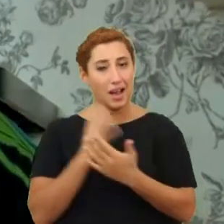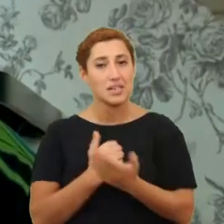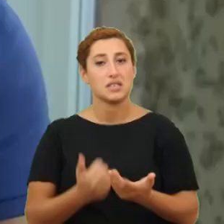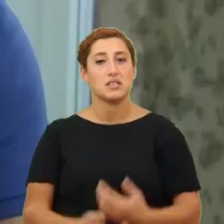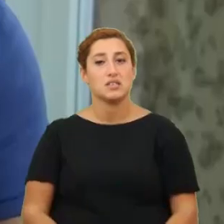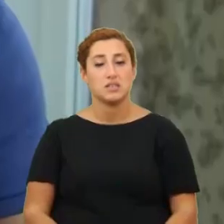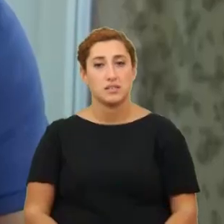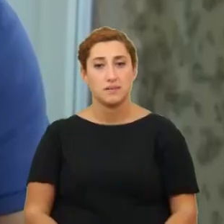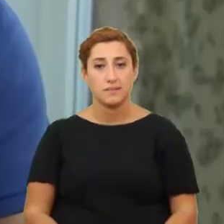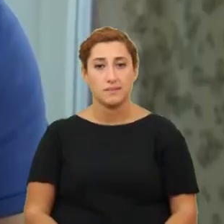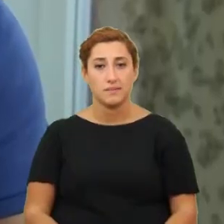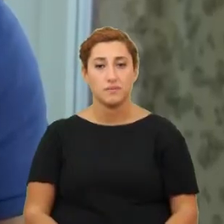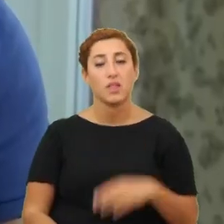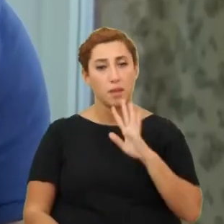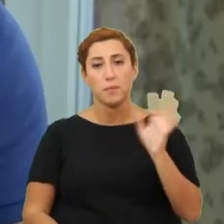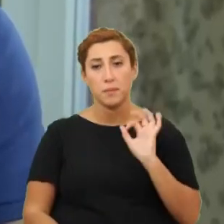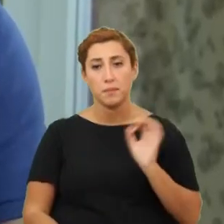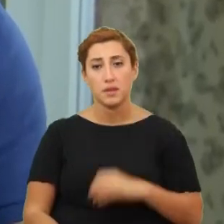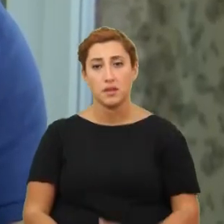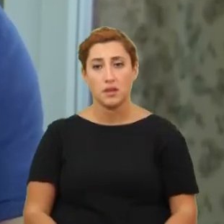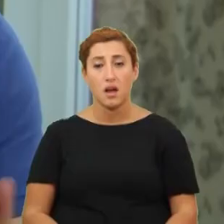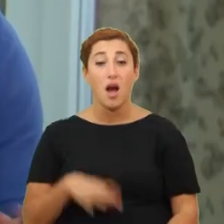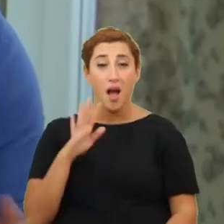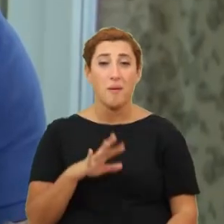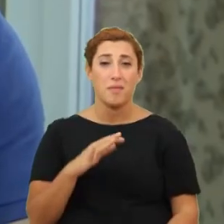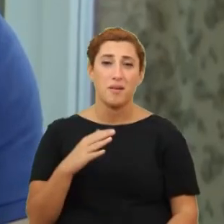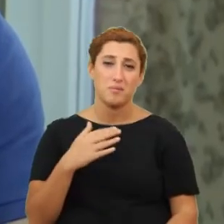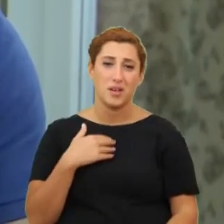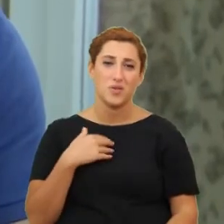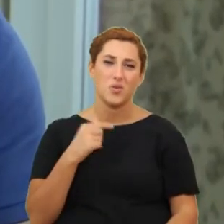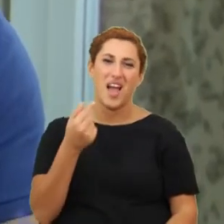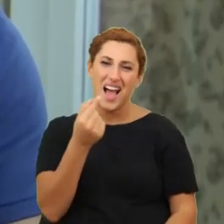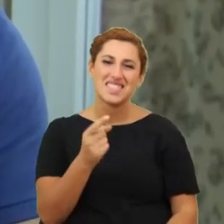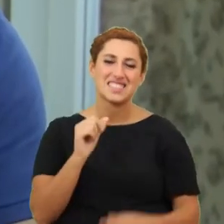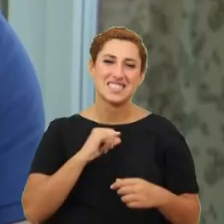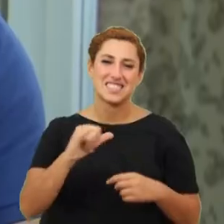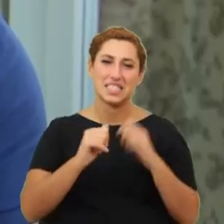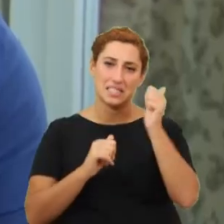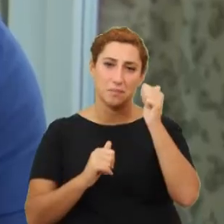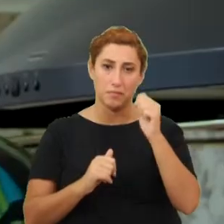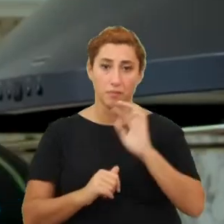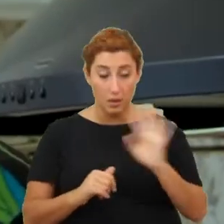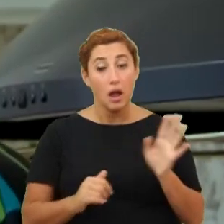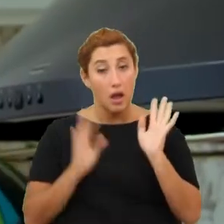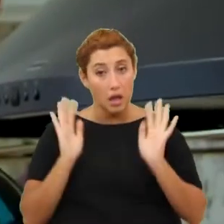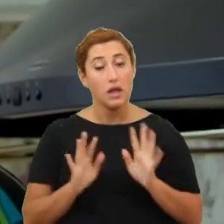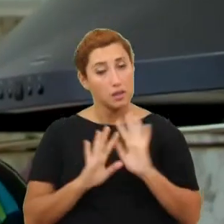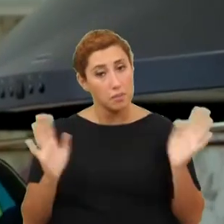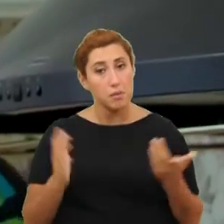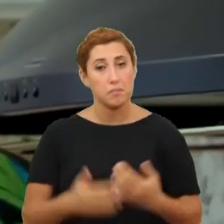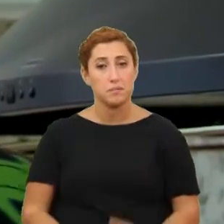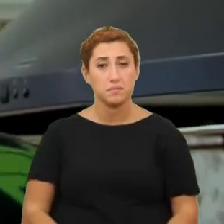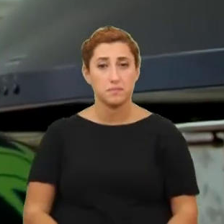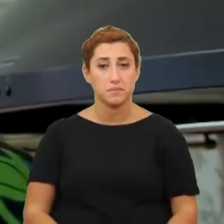kazanırsın yani. Tamam peki. Ama ben küçük bir miktar, kısa bir süreliğine, tamam mı? Heh,